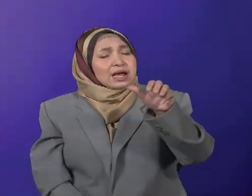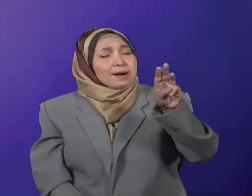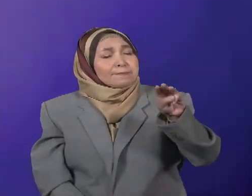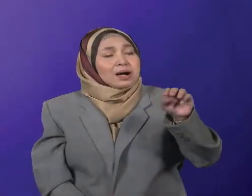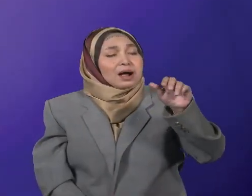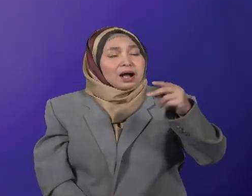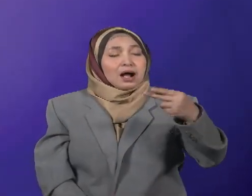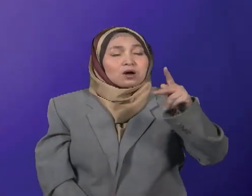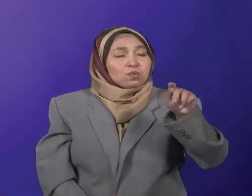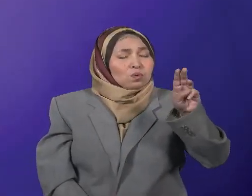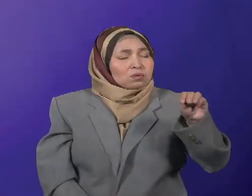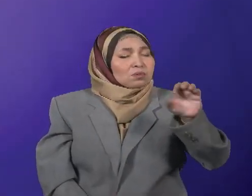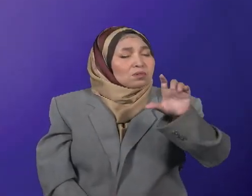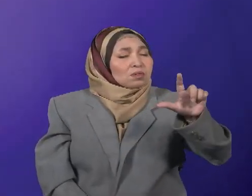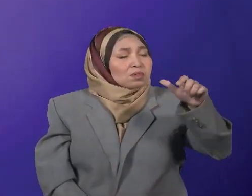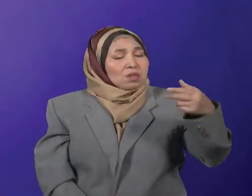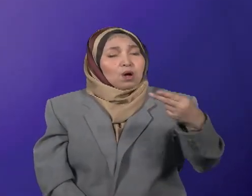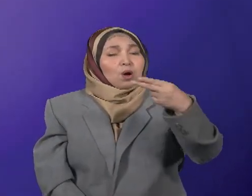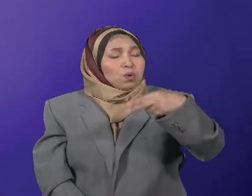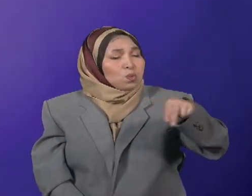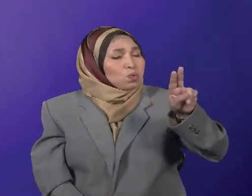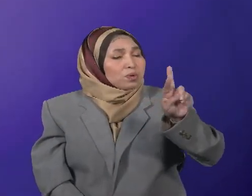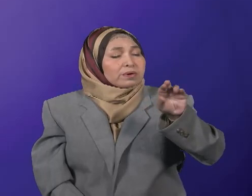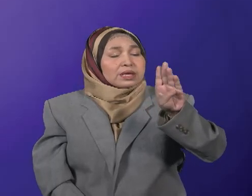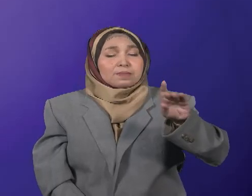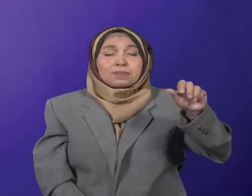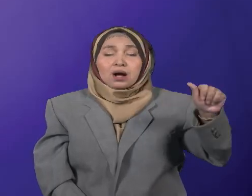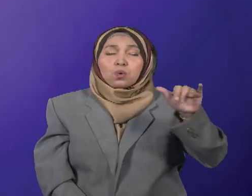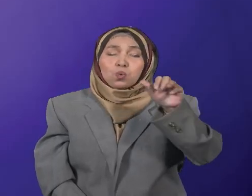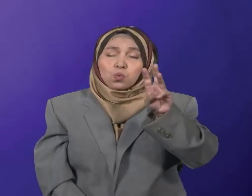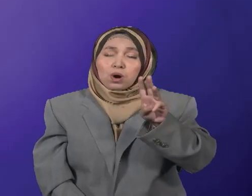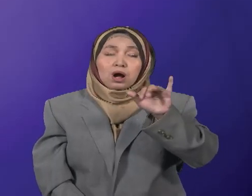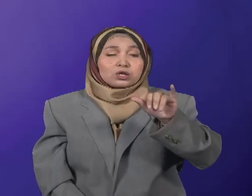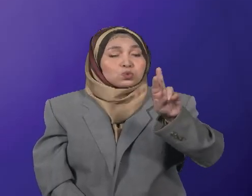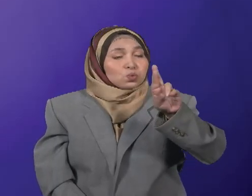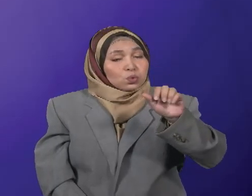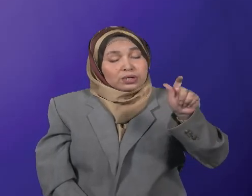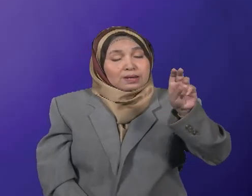يَمْحَقُ اللَّهُ الرِّبَا وَيُرْبِي